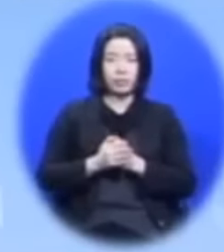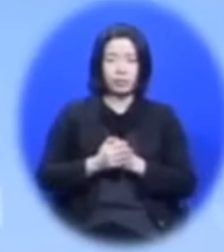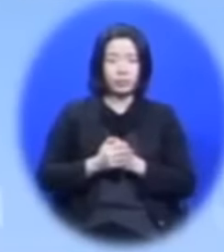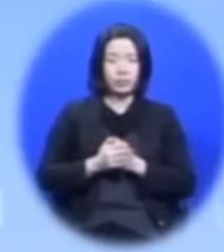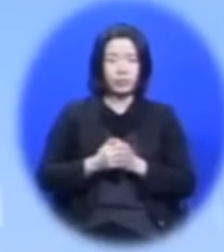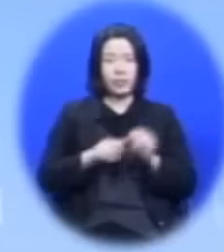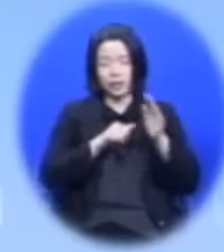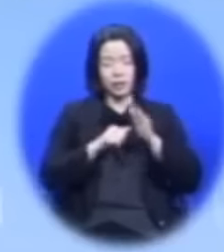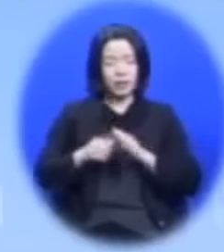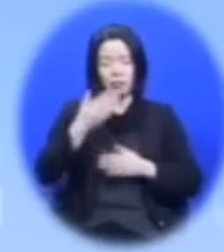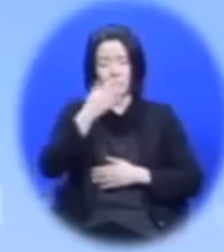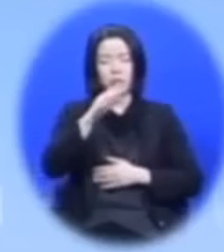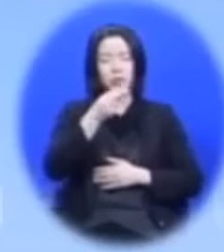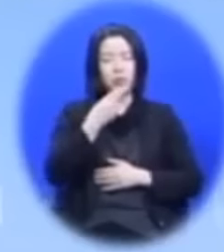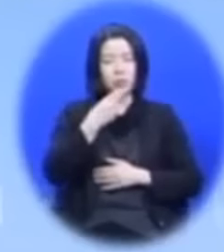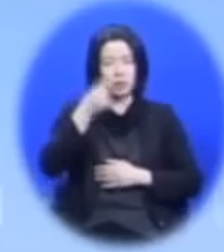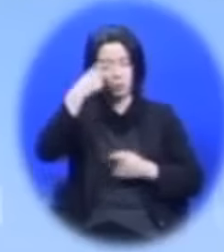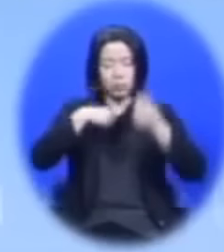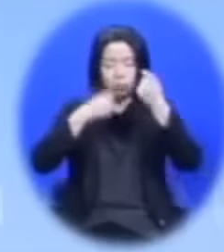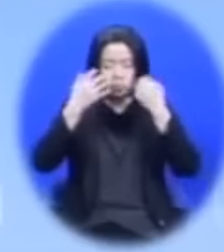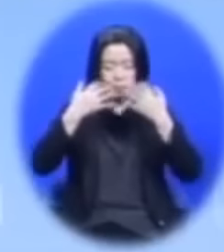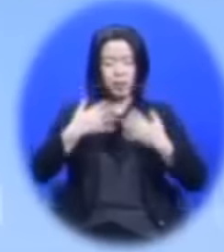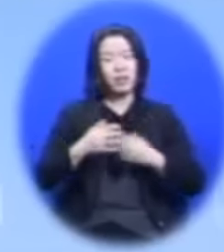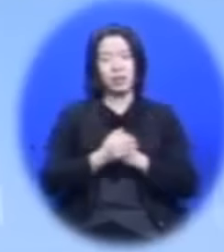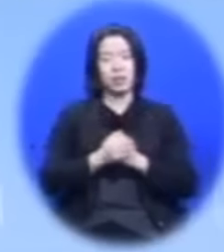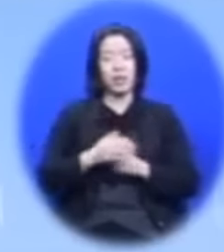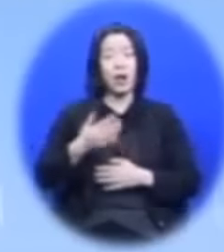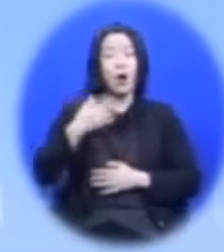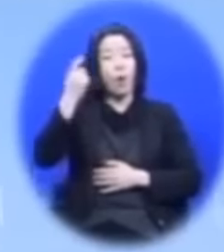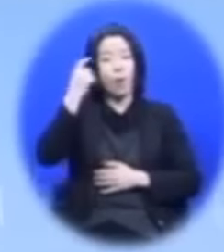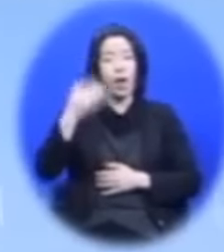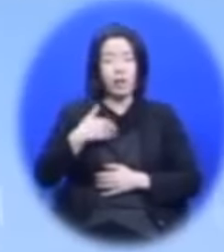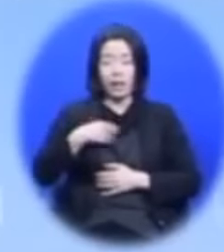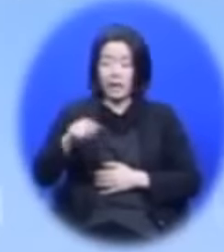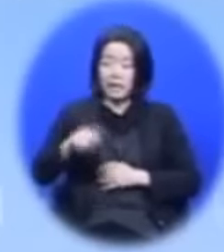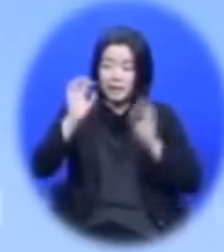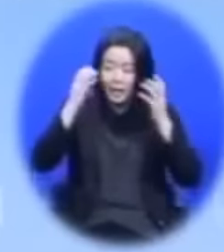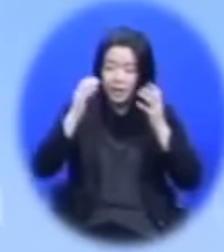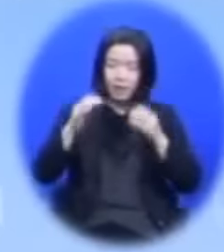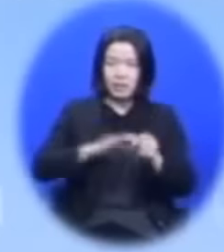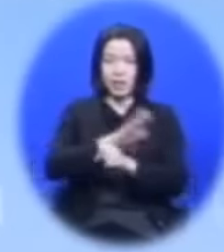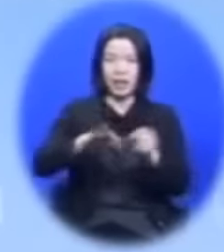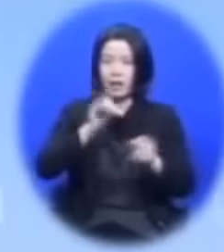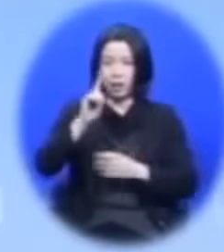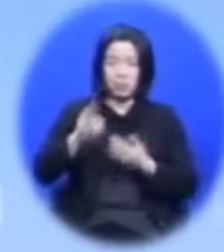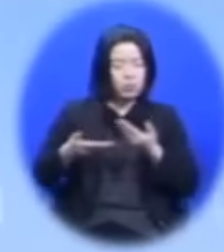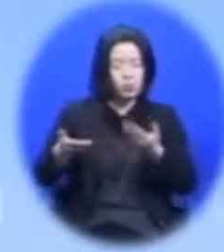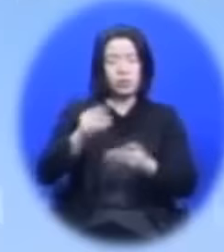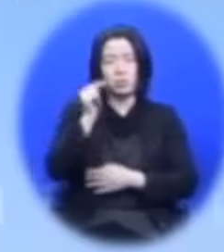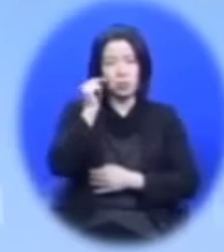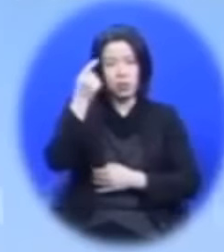견딜 수 없이 눈물이 쏟아져. 왜 내가 이 아이에게 한 번 사랑을 주지 못했을까?